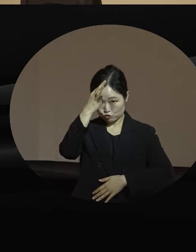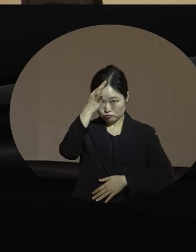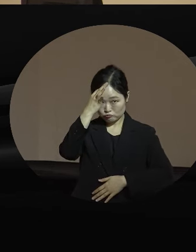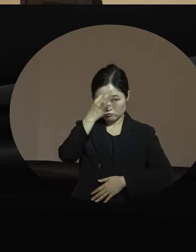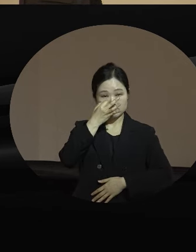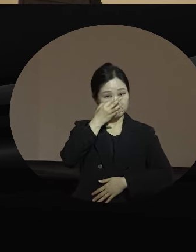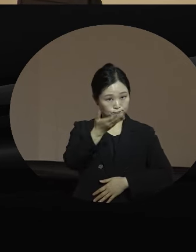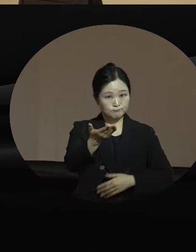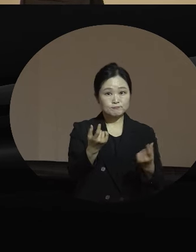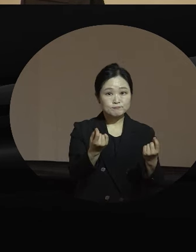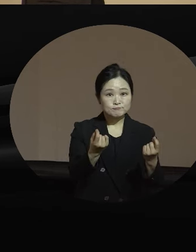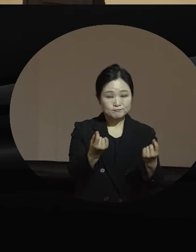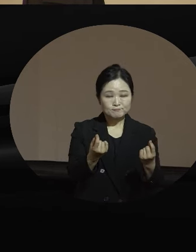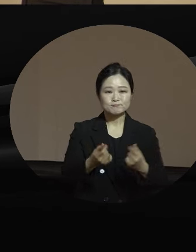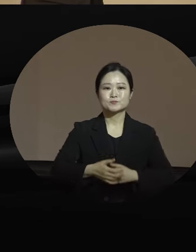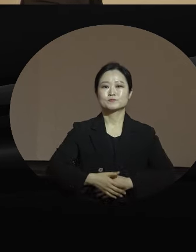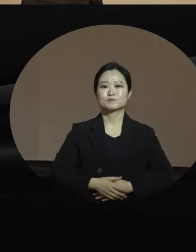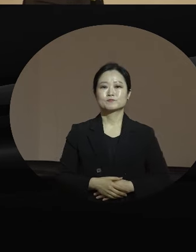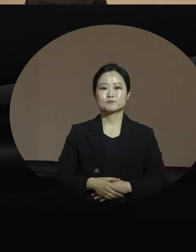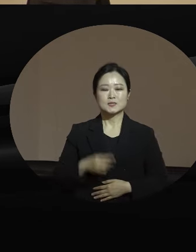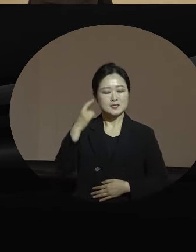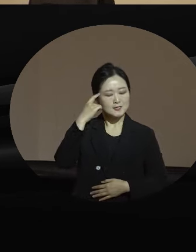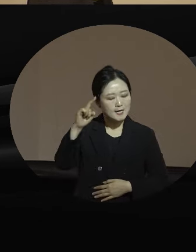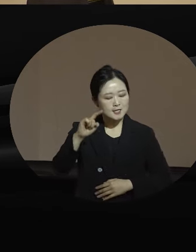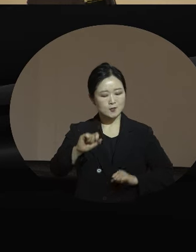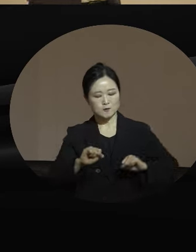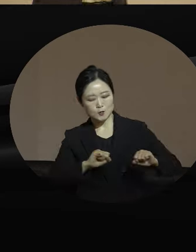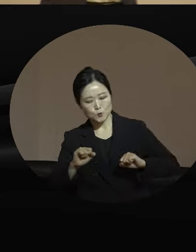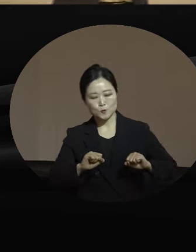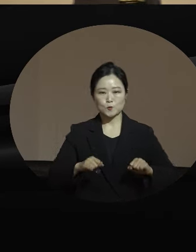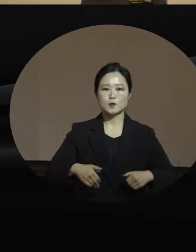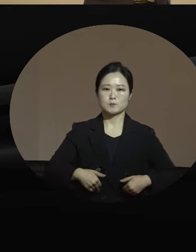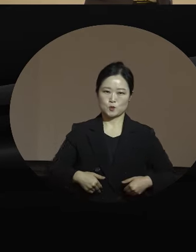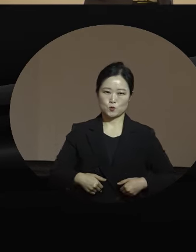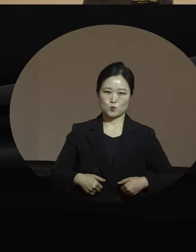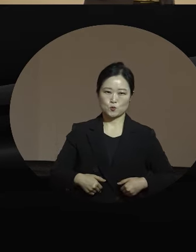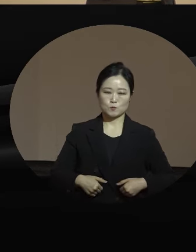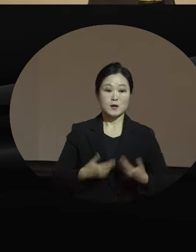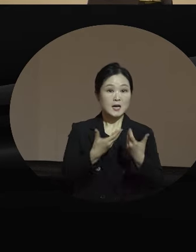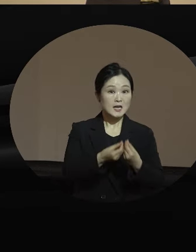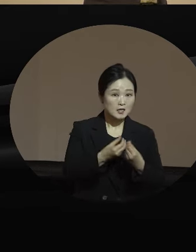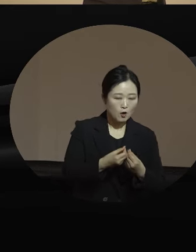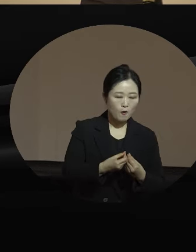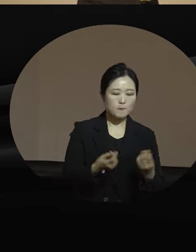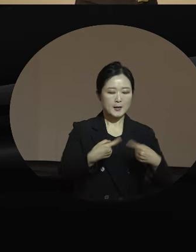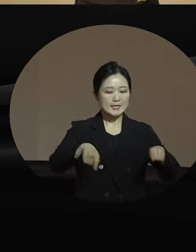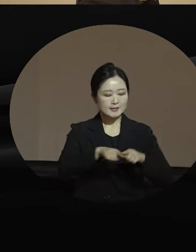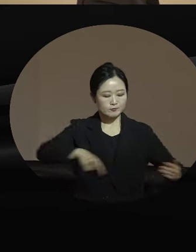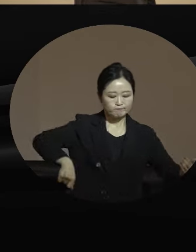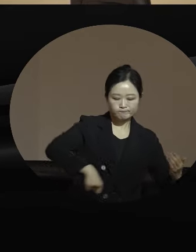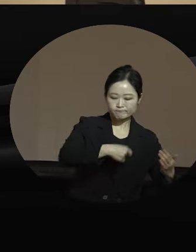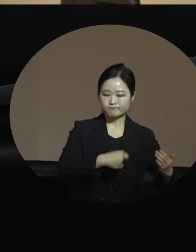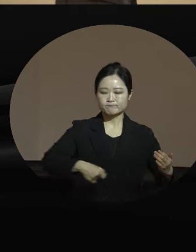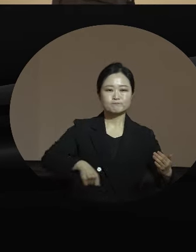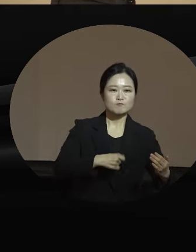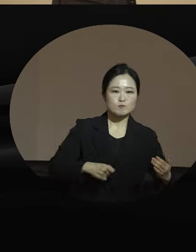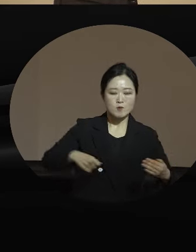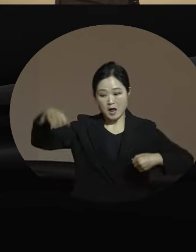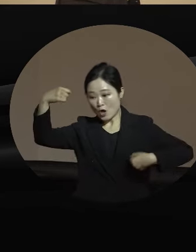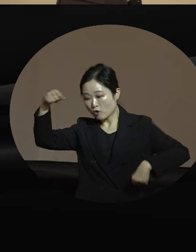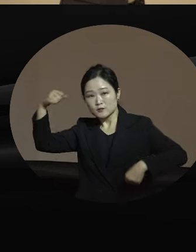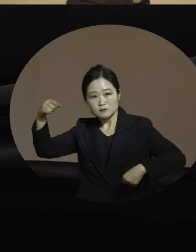그죠? 비판적으로 사고해야 되고 계산해야 되고 창의적으로 협동해야 돼요. 그러니까 연극을 같이 하던 합주를 같이 하던 공동 벽화를